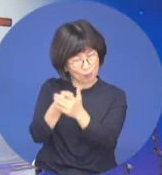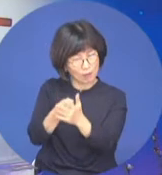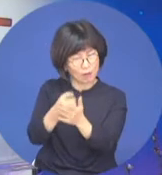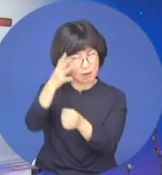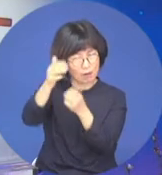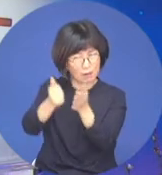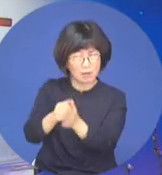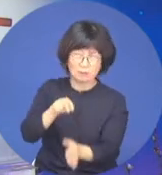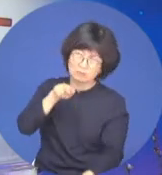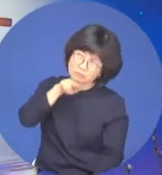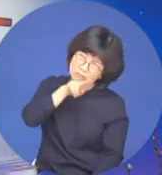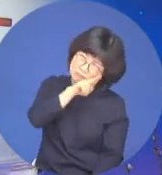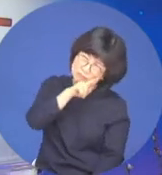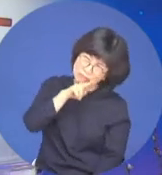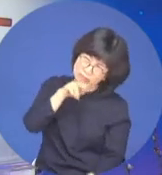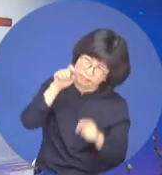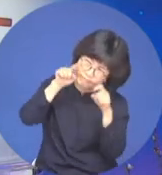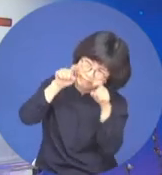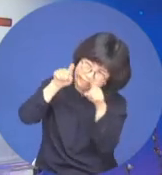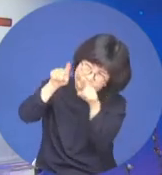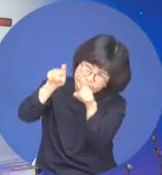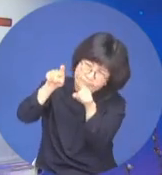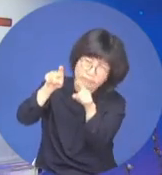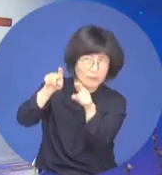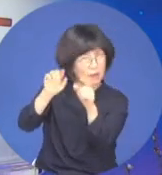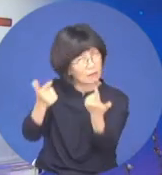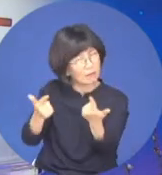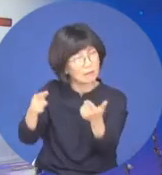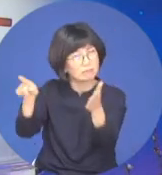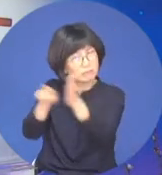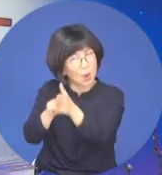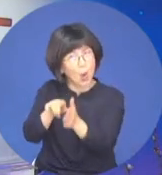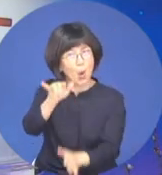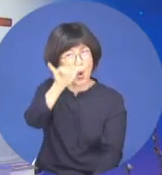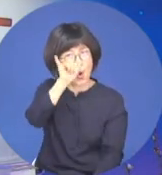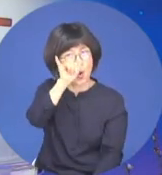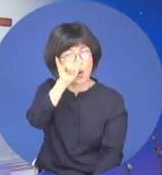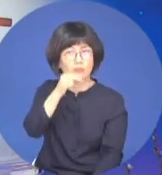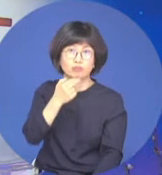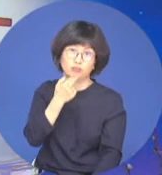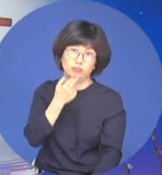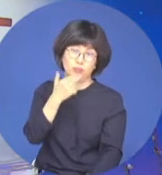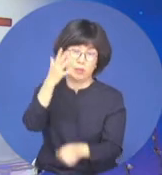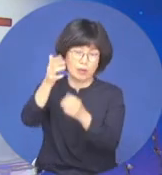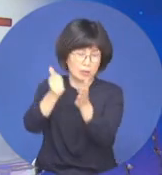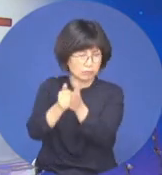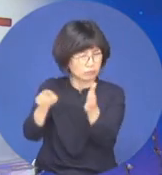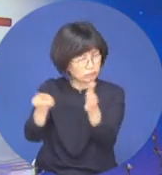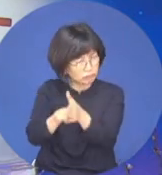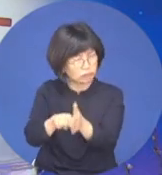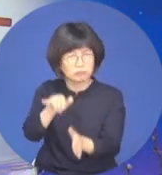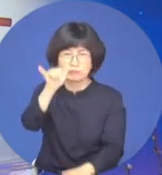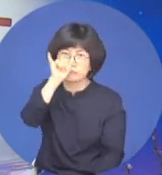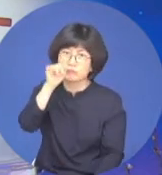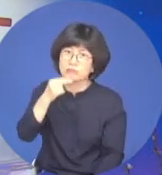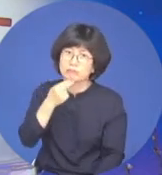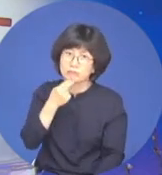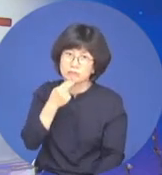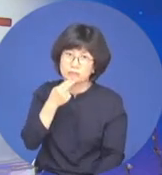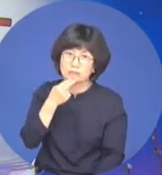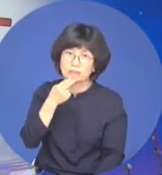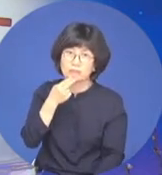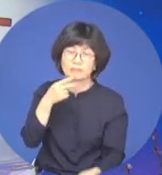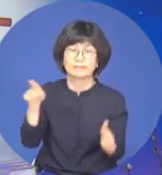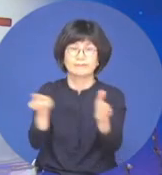것인지 하나님을 믿고 있는 것인지 하나님을 의뢰하는 것인지 하나님을 불신하는 것인지 그 믿음을 기준으로 살